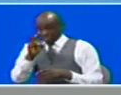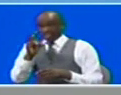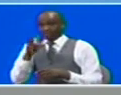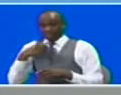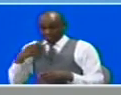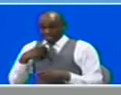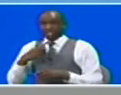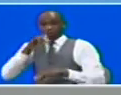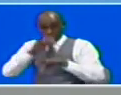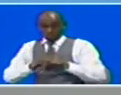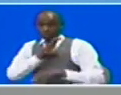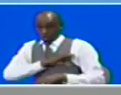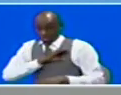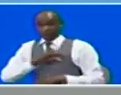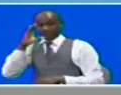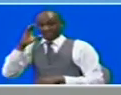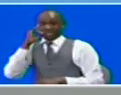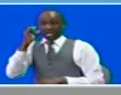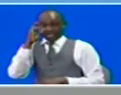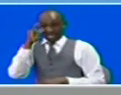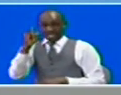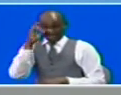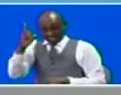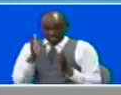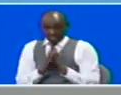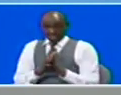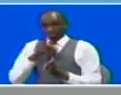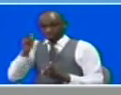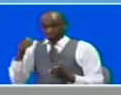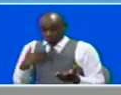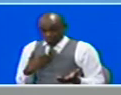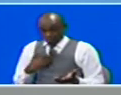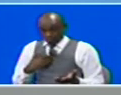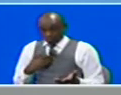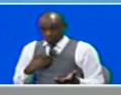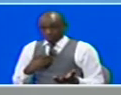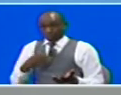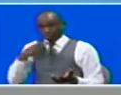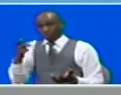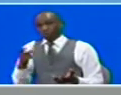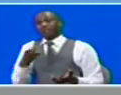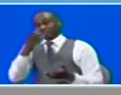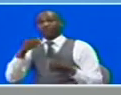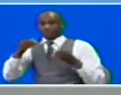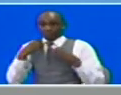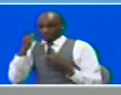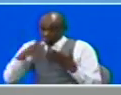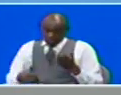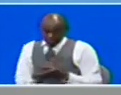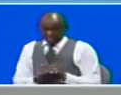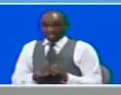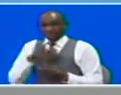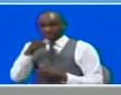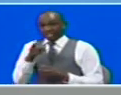ya good conduct kutoka kwa CID, uende kwa integrity kwa integrity house huko, waweze kusema ya kwamba